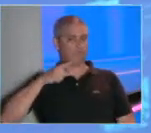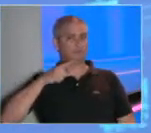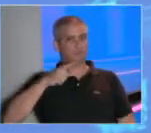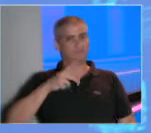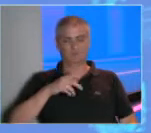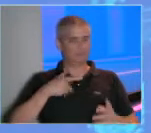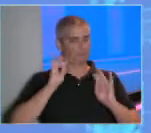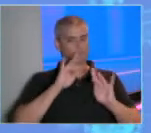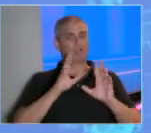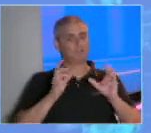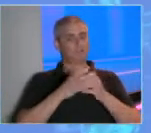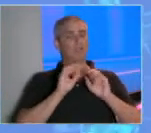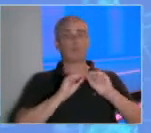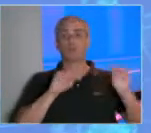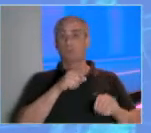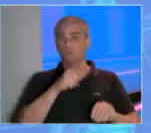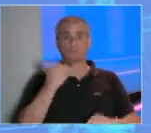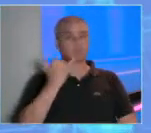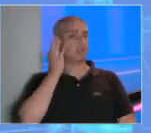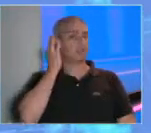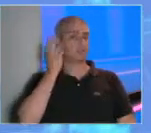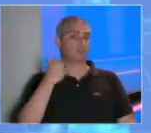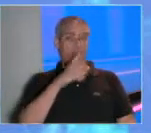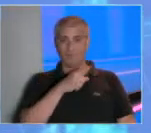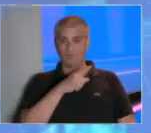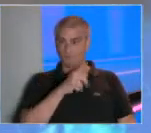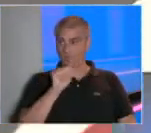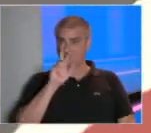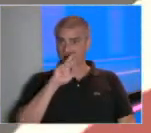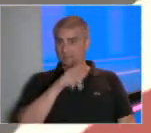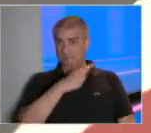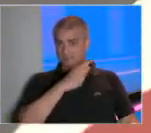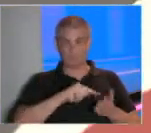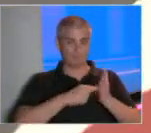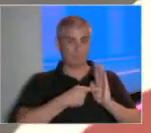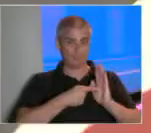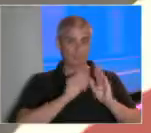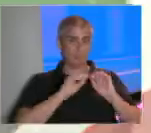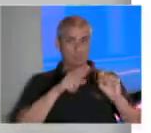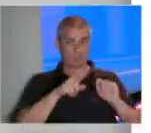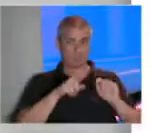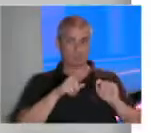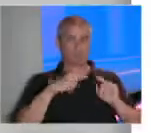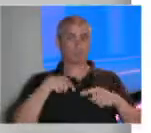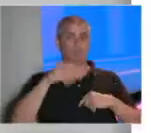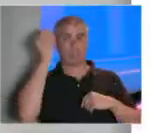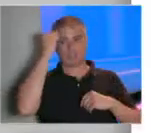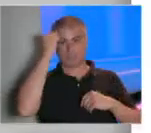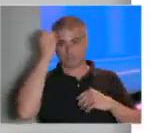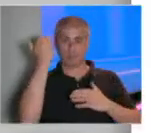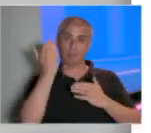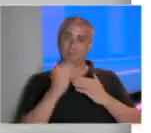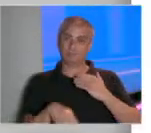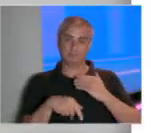כפויה טובה כלפי סקטור המורים, שהוא נשי ברובו. ארז מדגיש הבוקר שוב בפני המורים שלו, שנת הלימודים